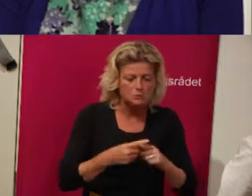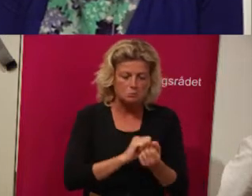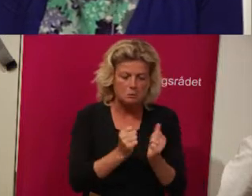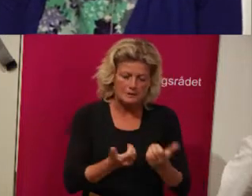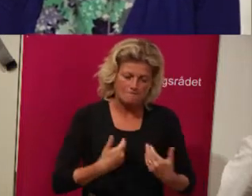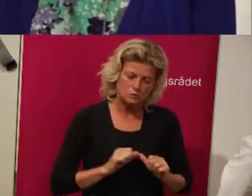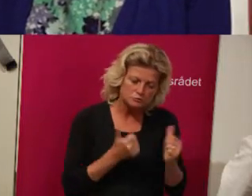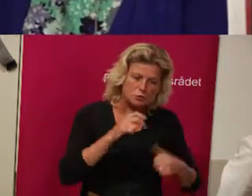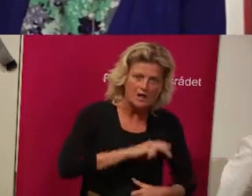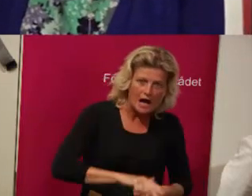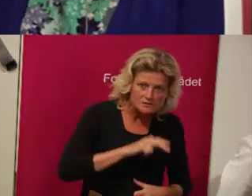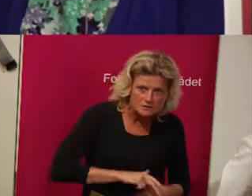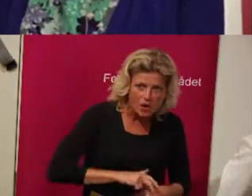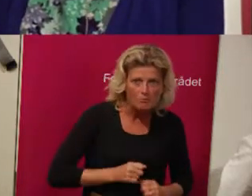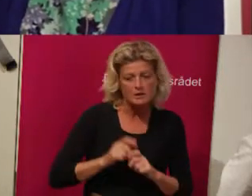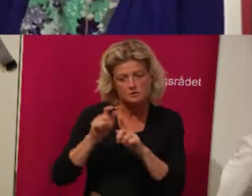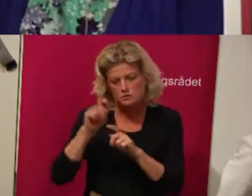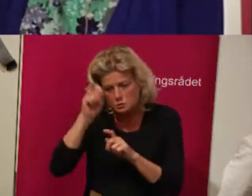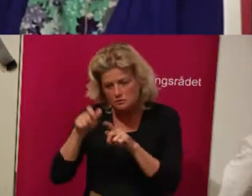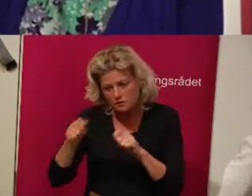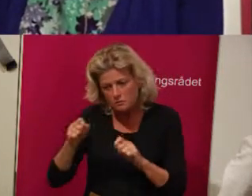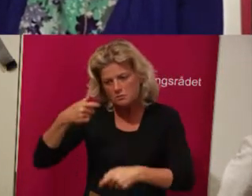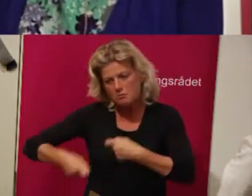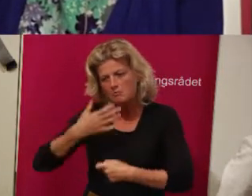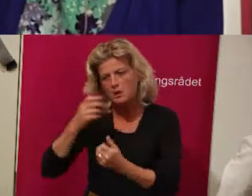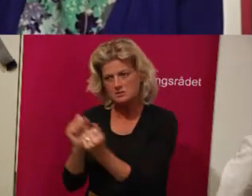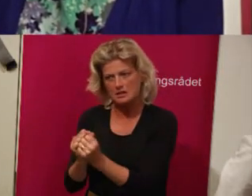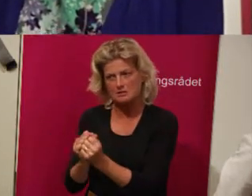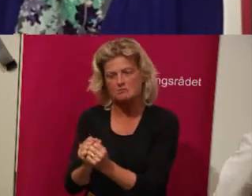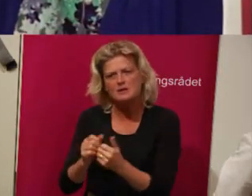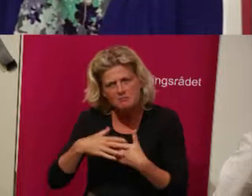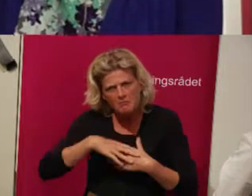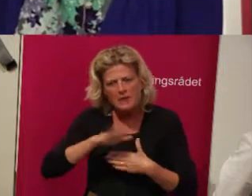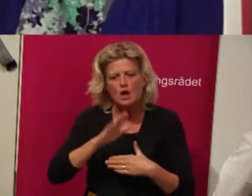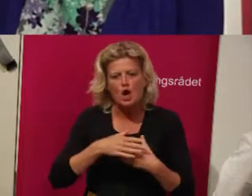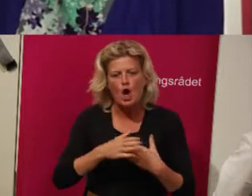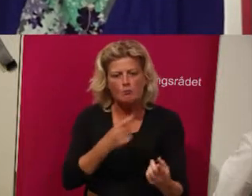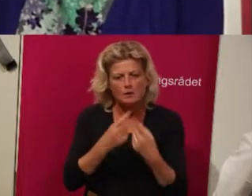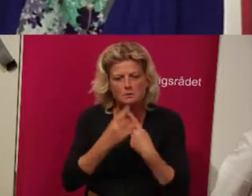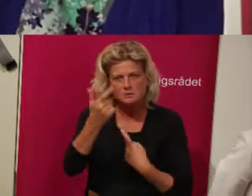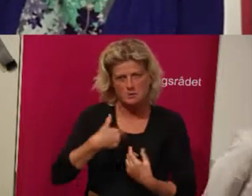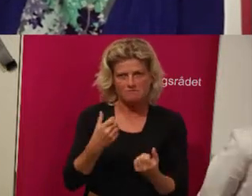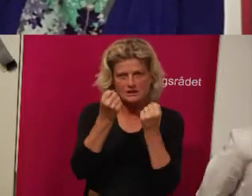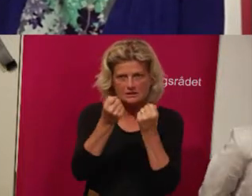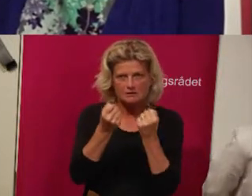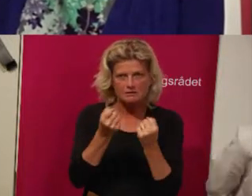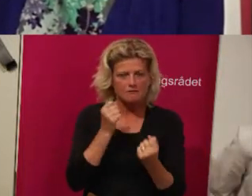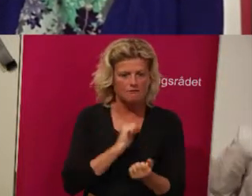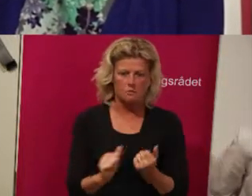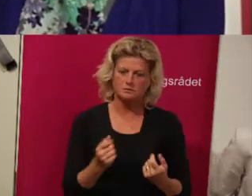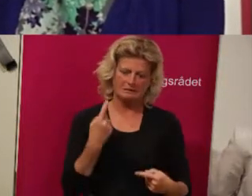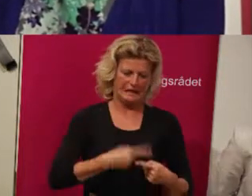som är dåliga på att marknadsföra oss och synas, utan få den dialogen och synligare det vi faktiskt gör, så att vi inte blir utgiftsposten. För det vi gör